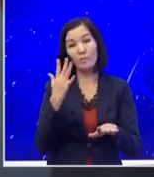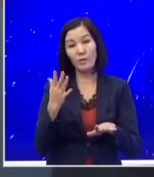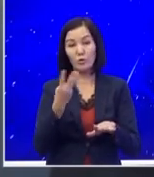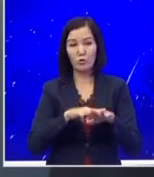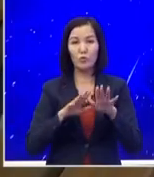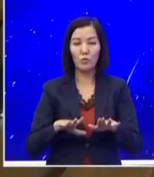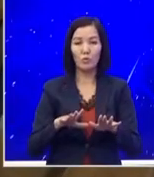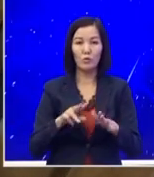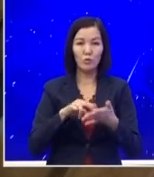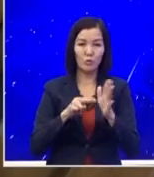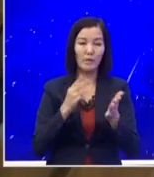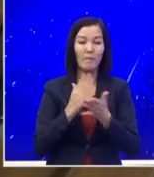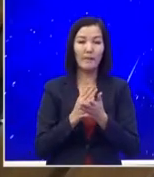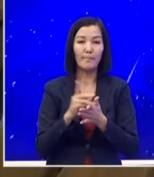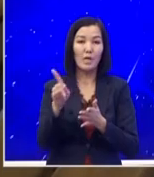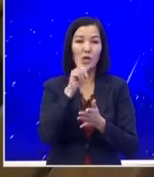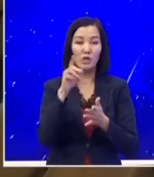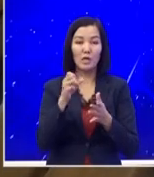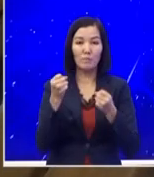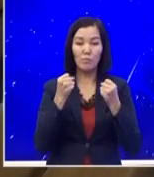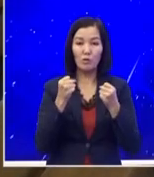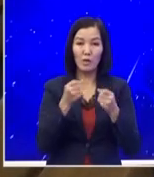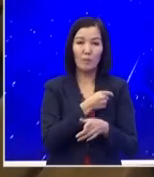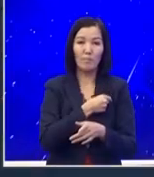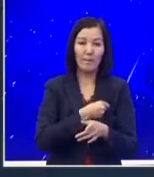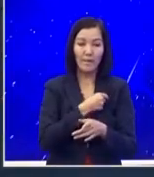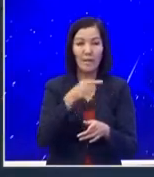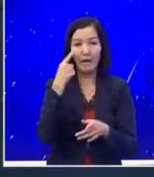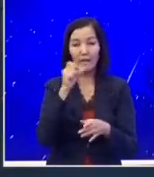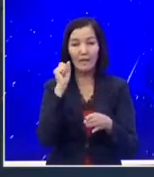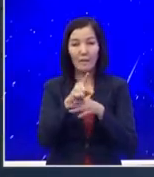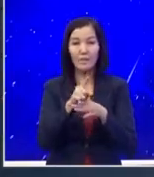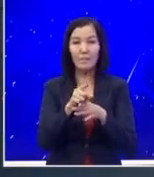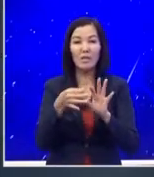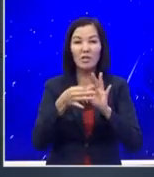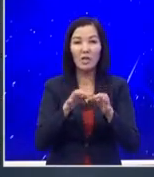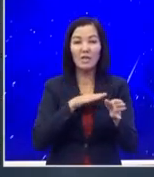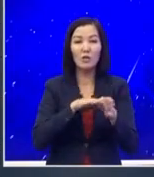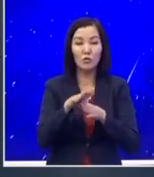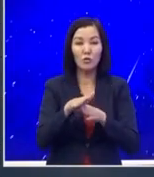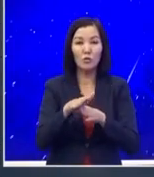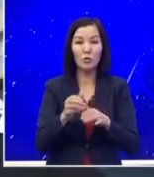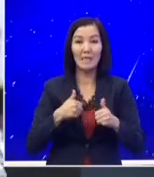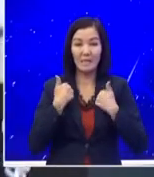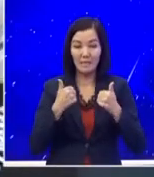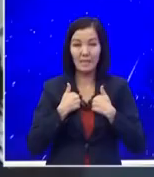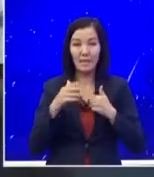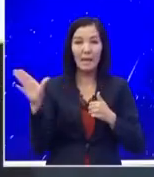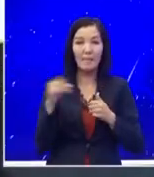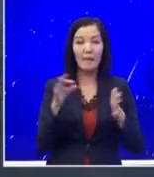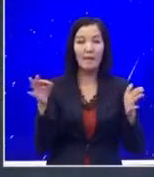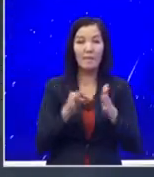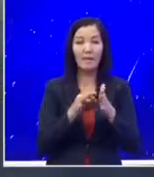үшінші орын деп ойлап отырмын. Балғын боксшылар бапкерінің айтқанын мұқият тыңдап, көрсеткен әдістерін сауатты орындауға тырысады. Барлығының мақсаты